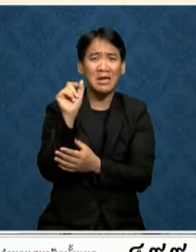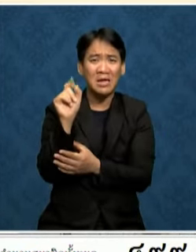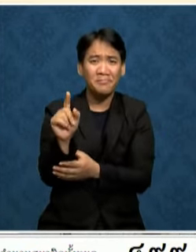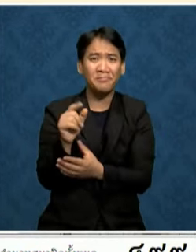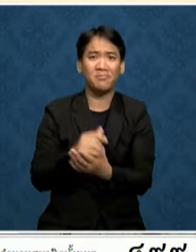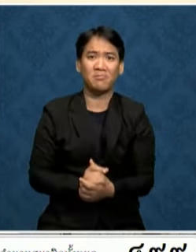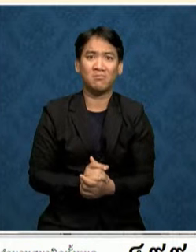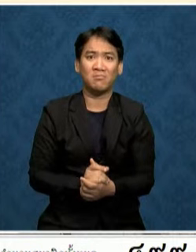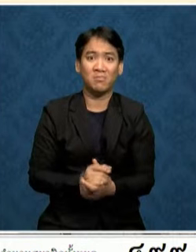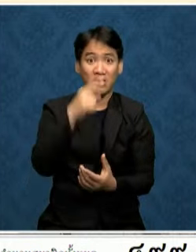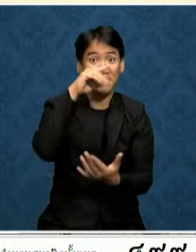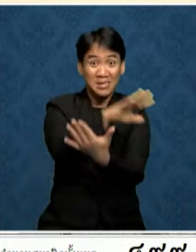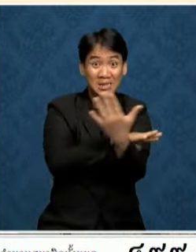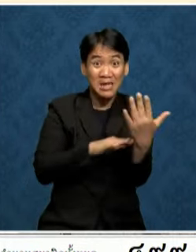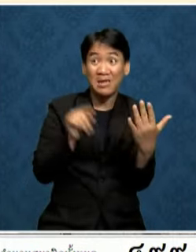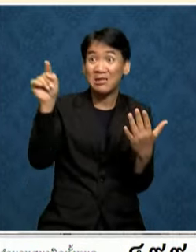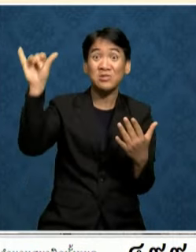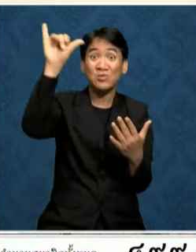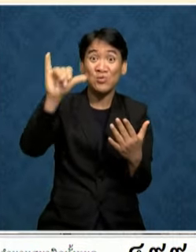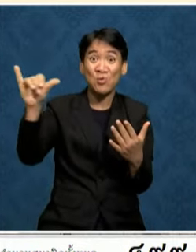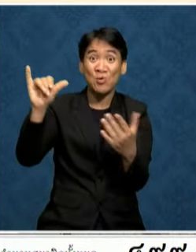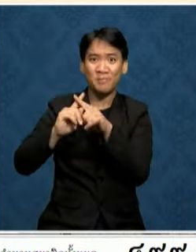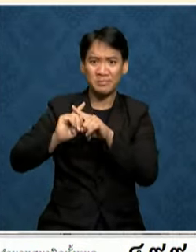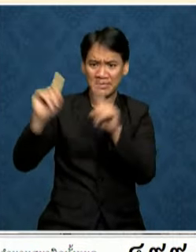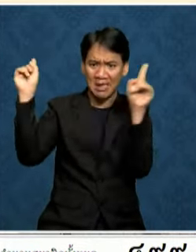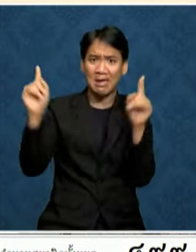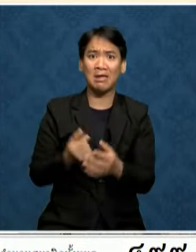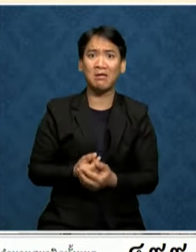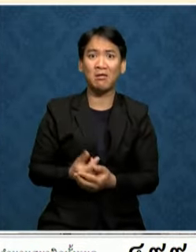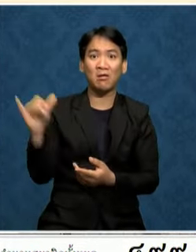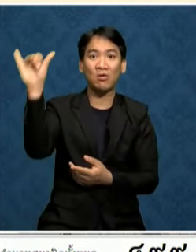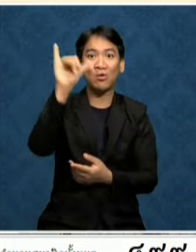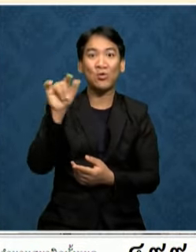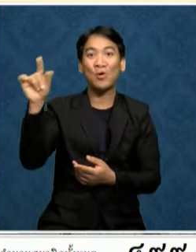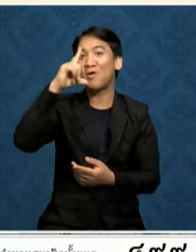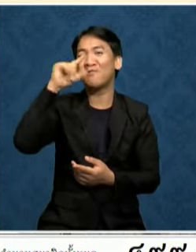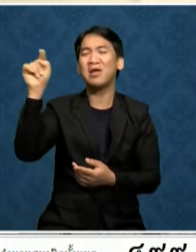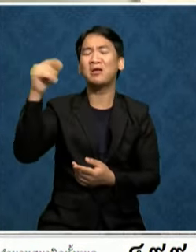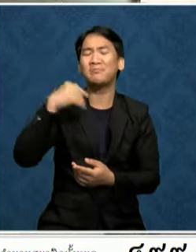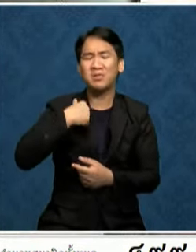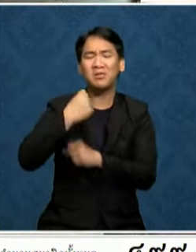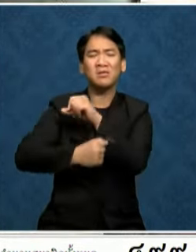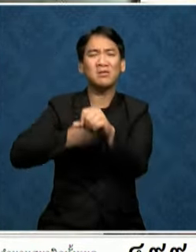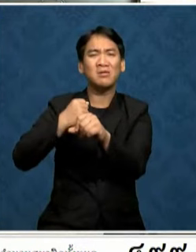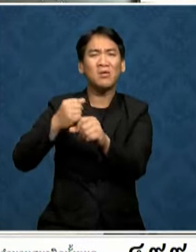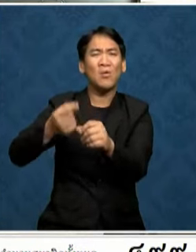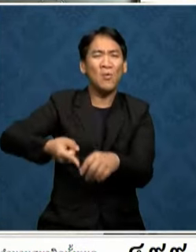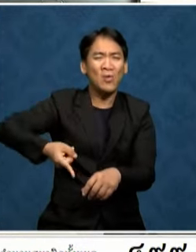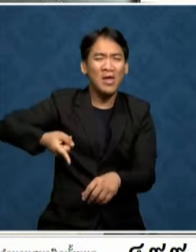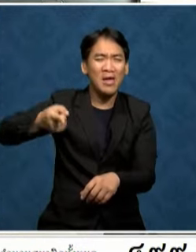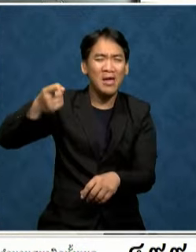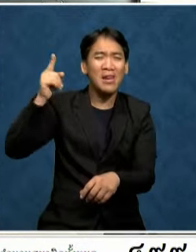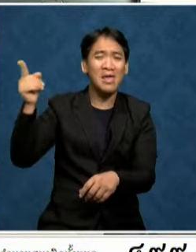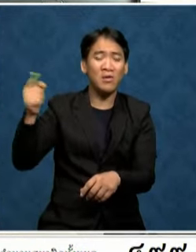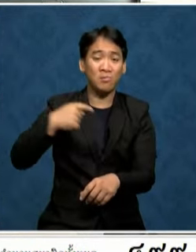ไม่เหมือนประเทศตะวันตกประเทศตะวันตกมันมีมามานานแล้วนะฮะไอ้ที่พูดนี้มันไม่ใช่ล้า